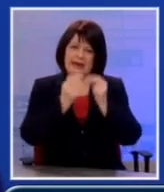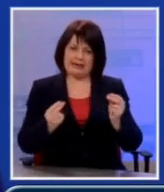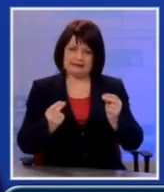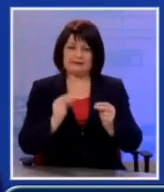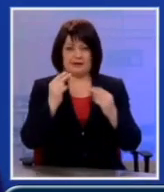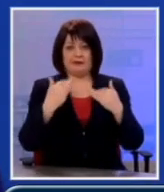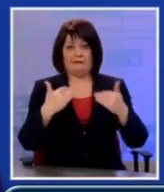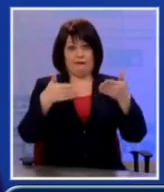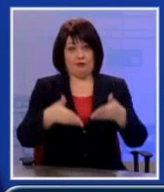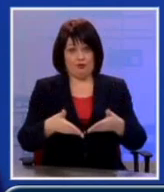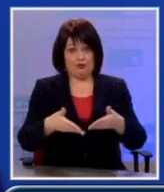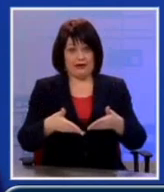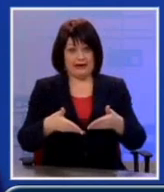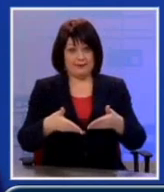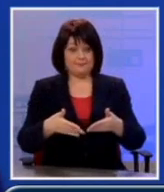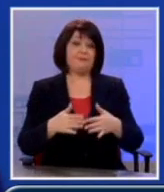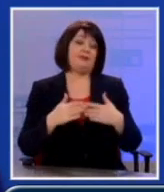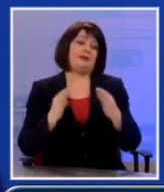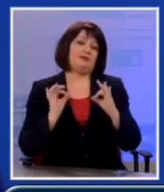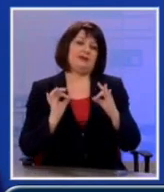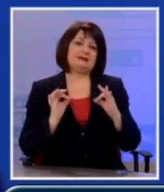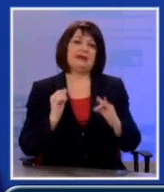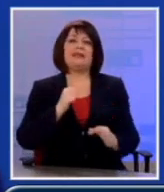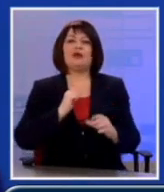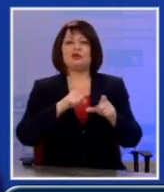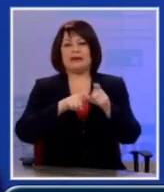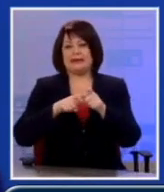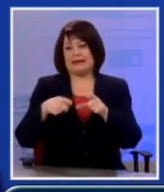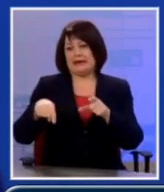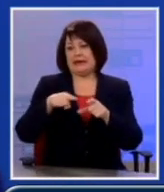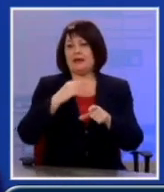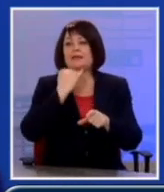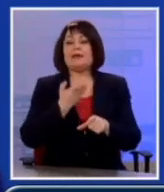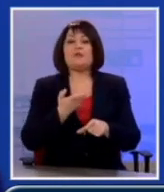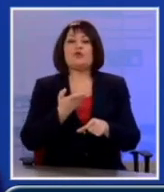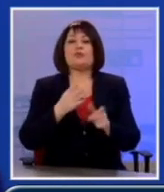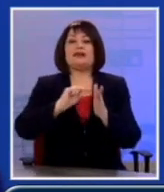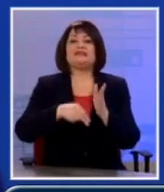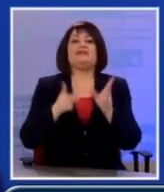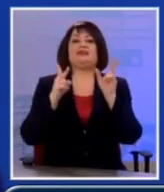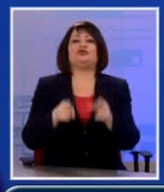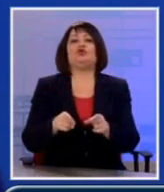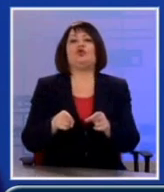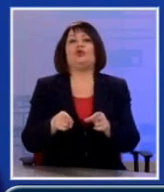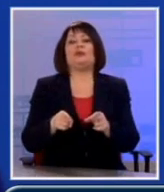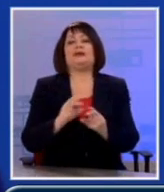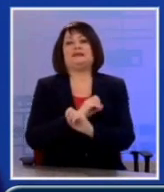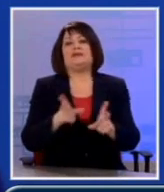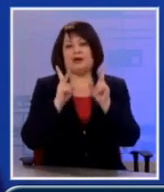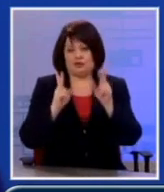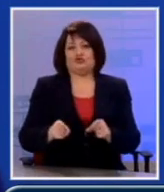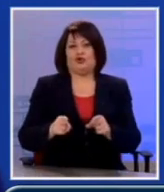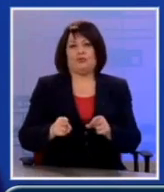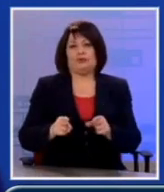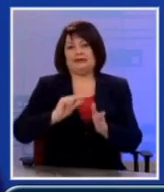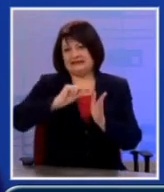Βουλή βεβαίως ως αντισυμβαλόμενος μιας ιδιωτικής εταιρείας δεν μπορεί να καταγγείλει από τη μία μέρα στην άλλη τη σύμβαση